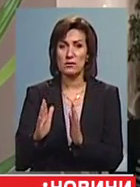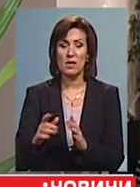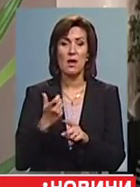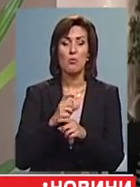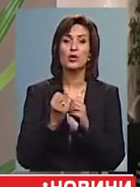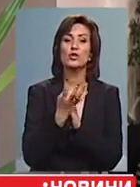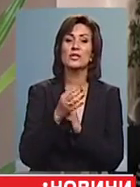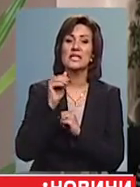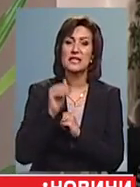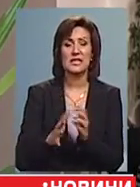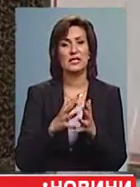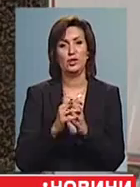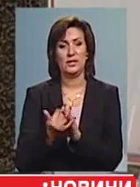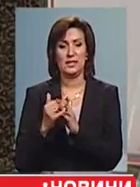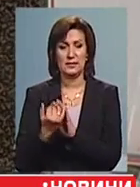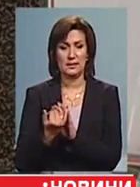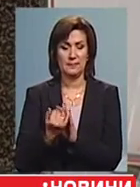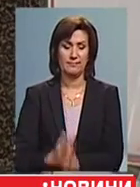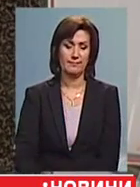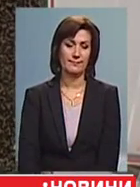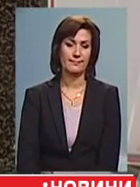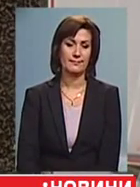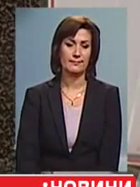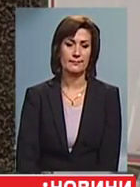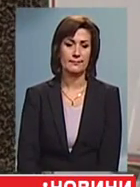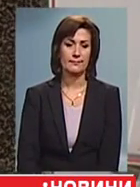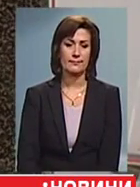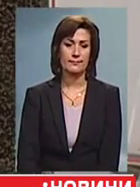з них понад 14 тисяч сільські. Ксенія Середа, Володимир Вістяка, новини на Першому.